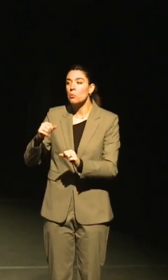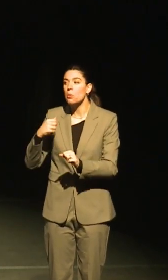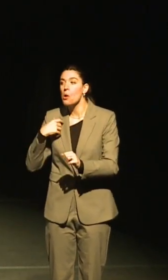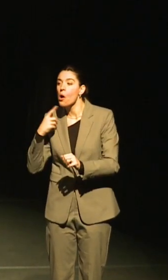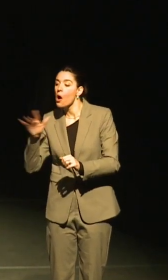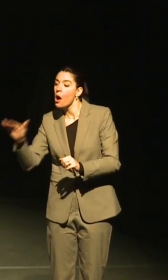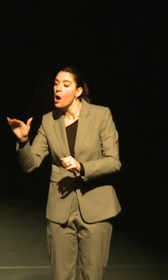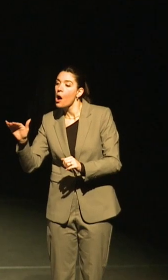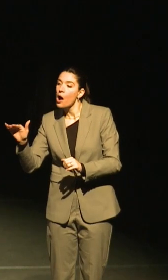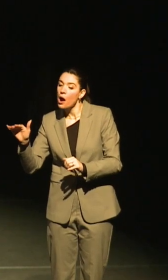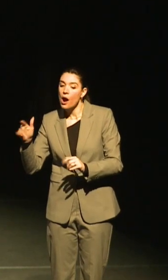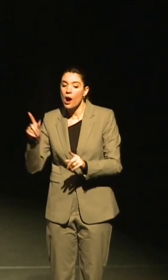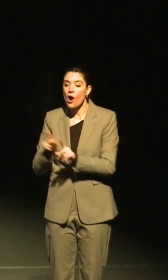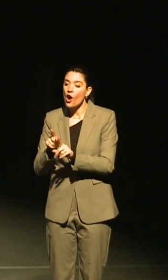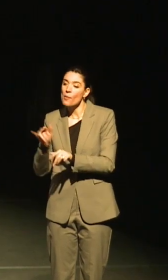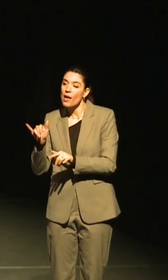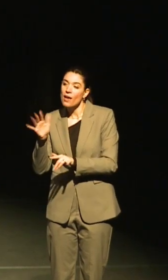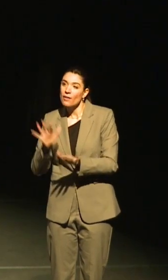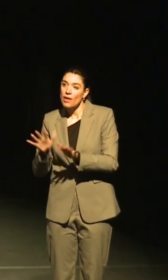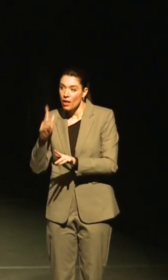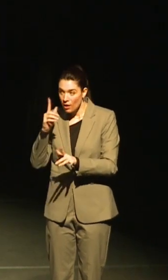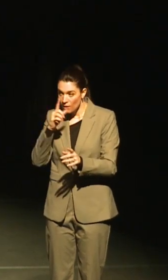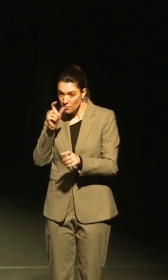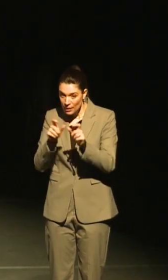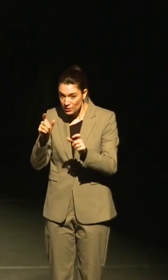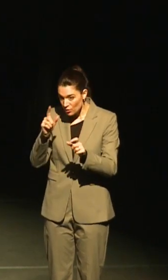qualcosa ho pensato assolutamente